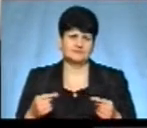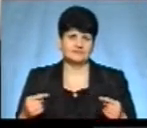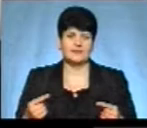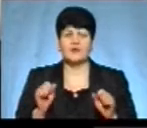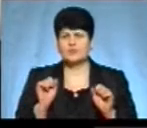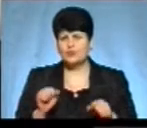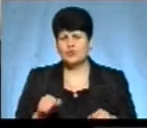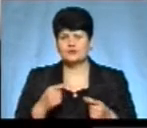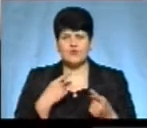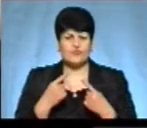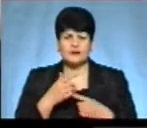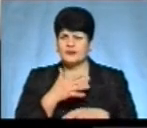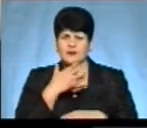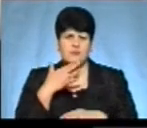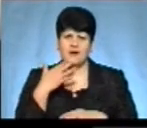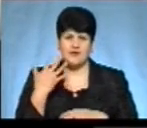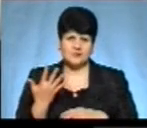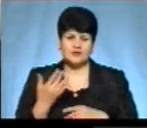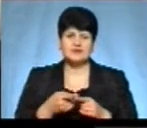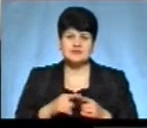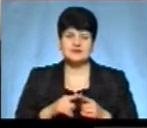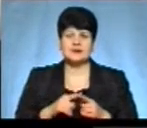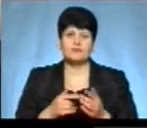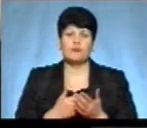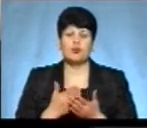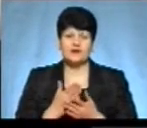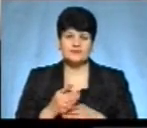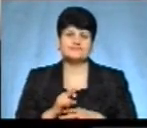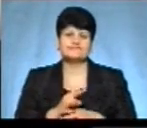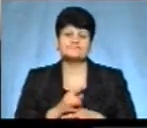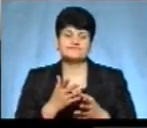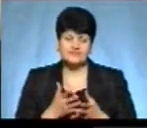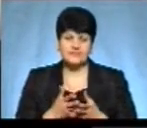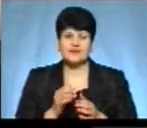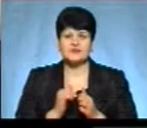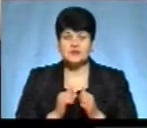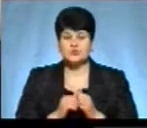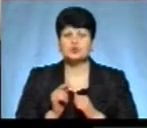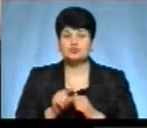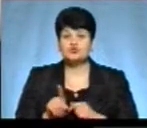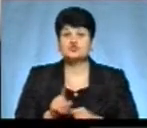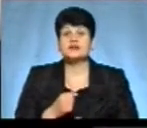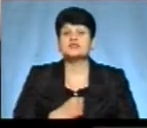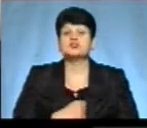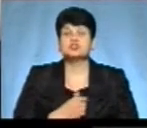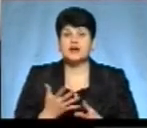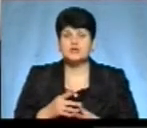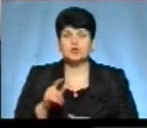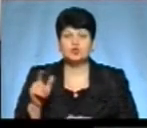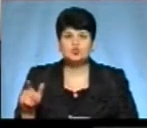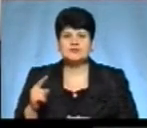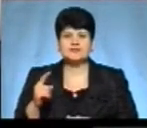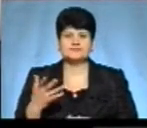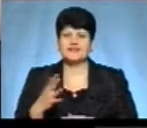можемо говорити дуже багато, але, на жаль, політики цим страждають через те, що, на жаль, напевне, люди не